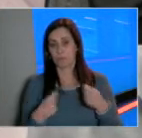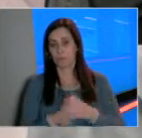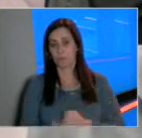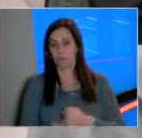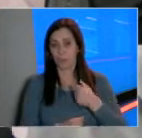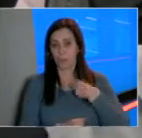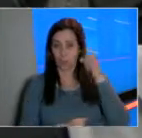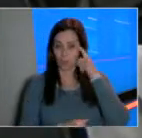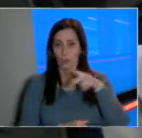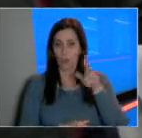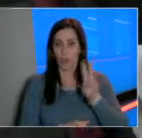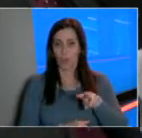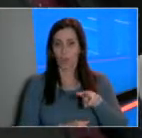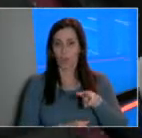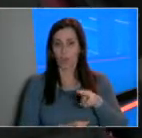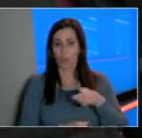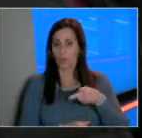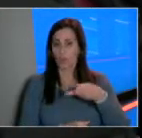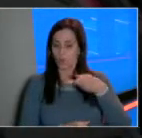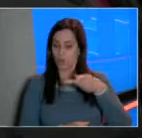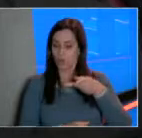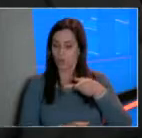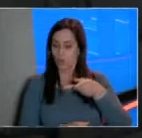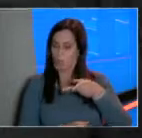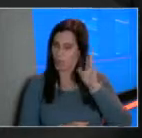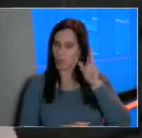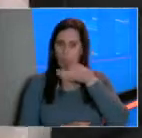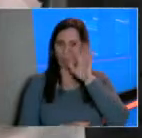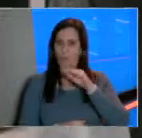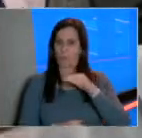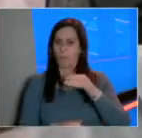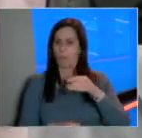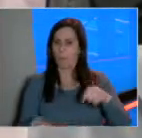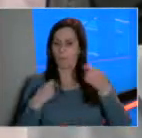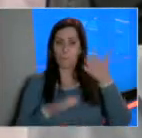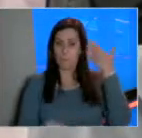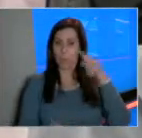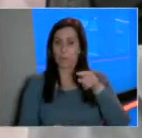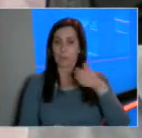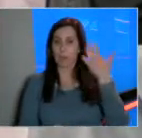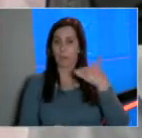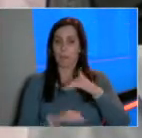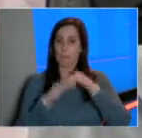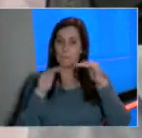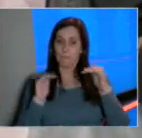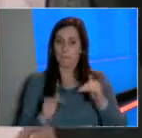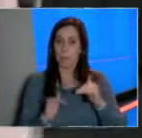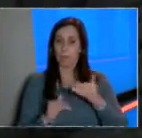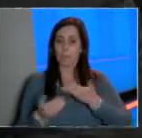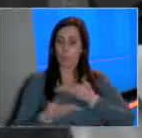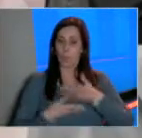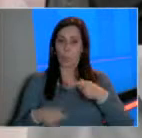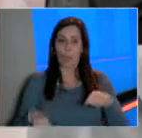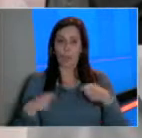החינוך. אני חושבת שיש מגמת עלייה בכל מה שקשור לחינוך. אם בעבר זה היה תחום שפחות התייחסו